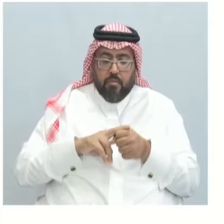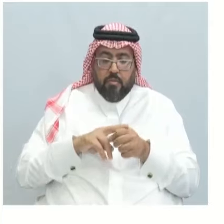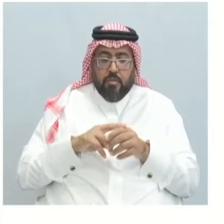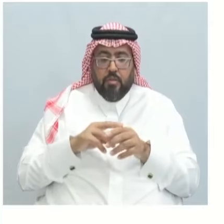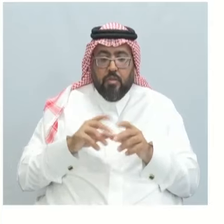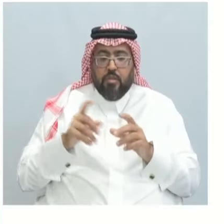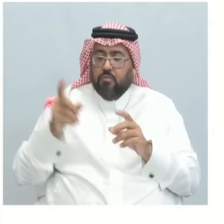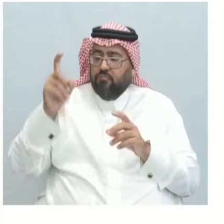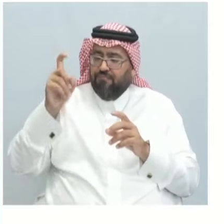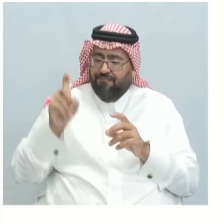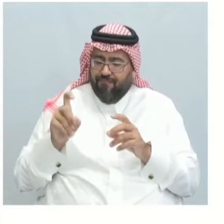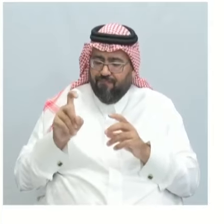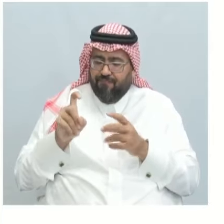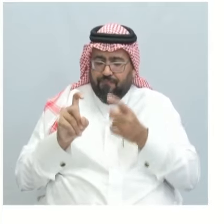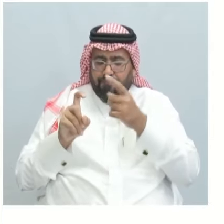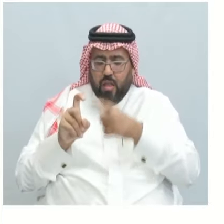التشغيل